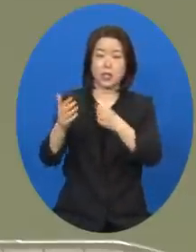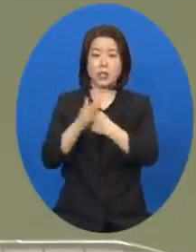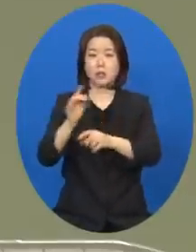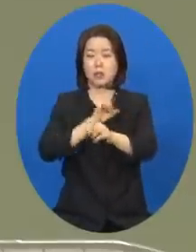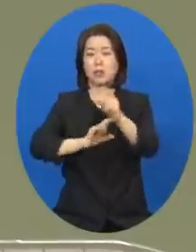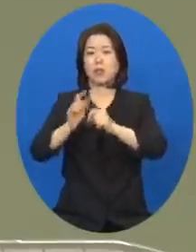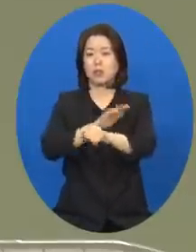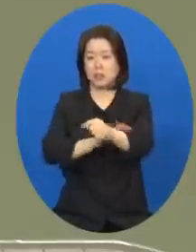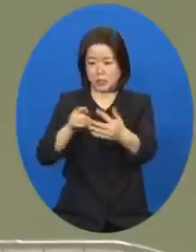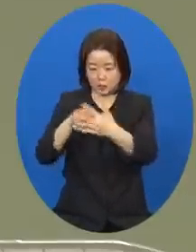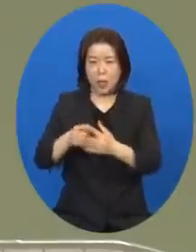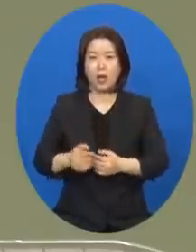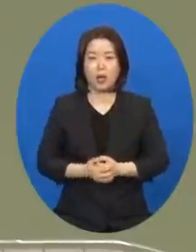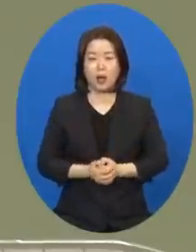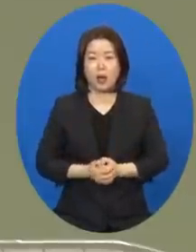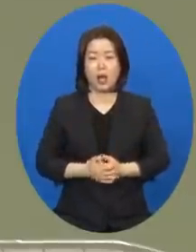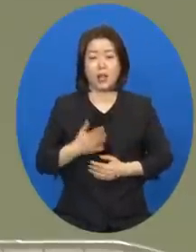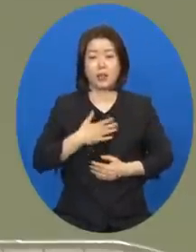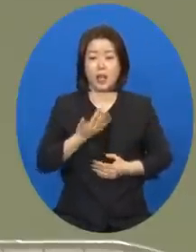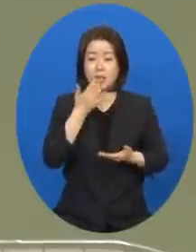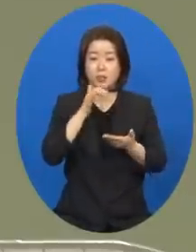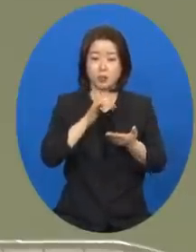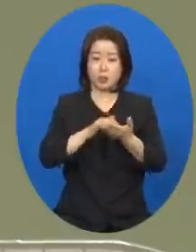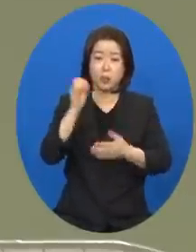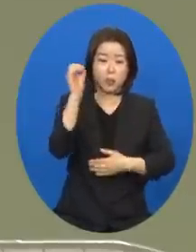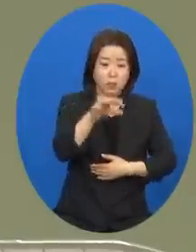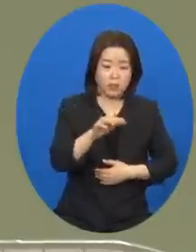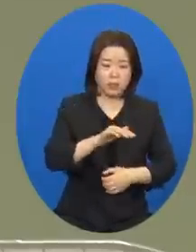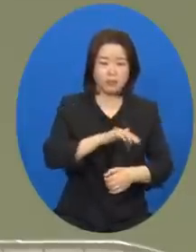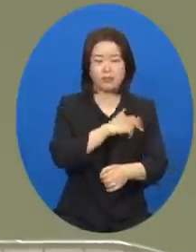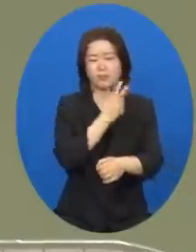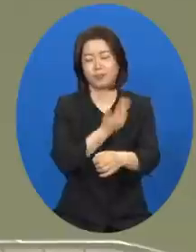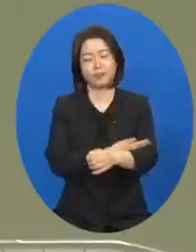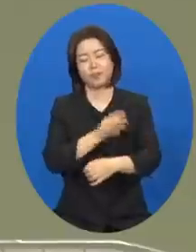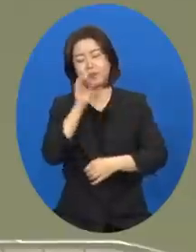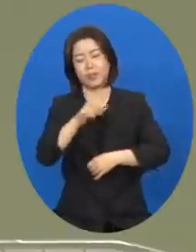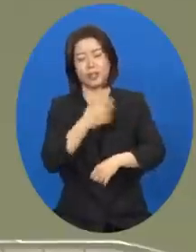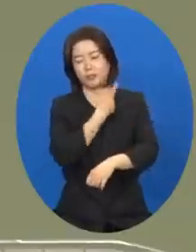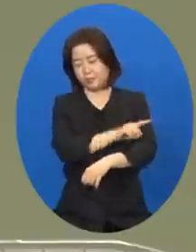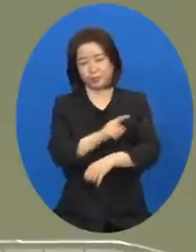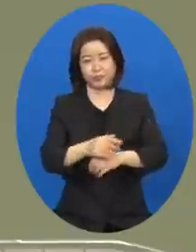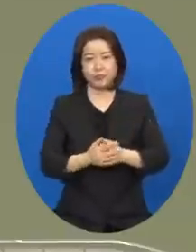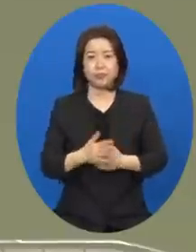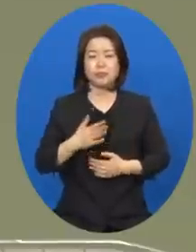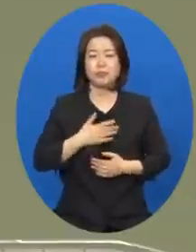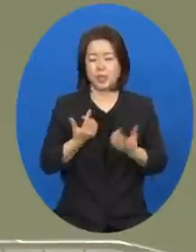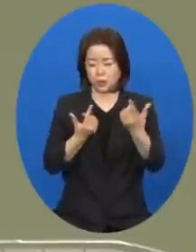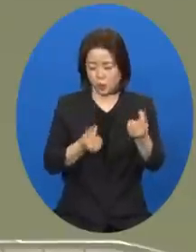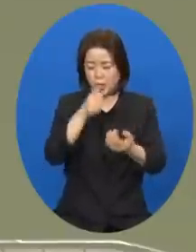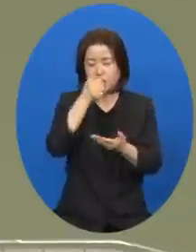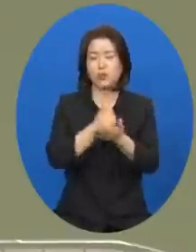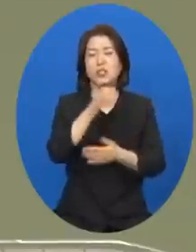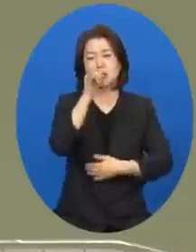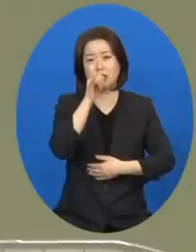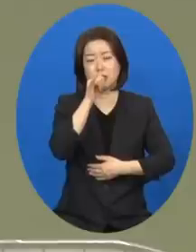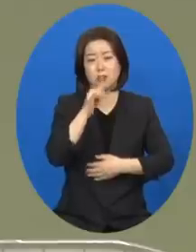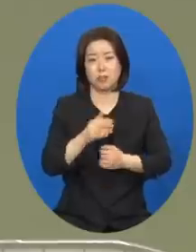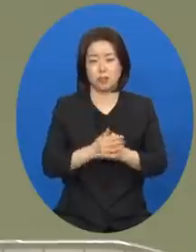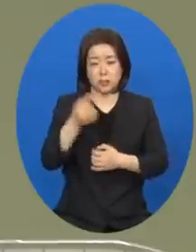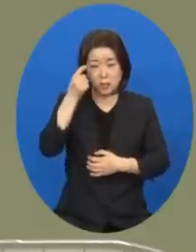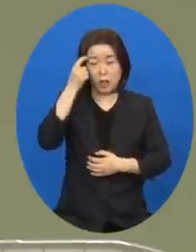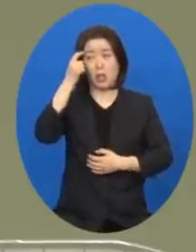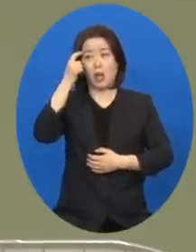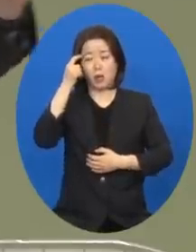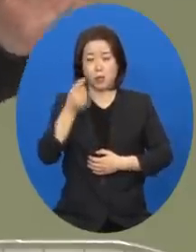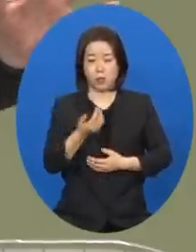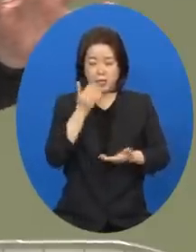알죠. 나는 돌 던질 자격이 없다. 나도 죄가 있어. 그 깨닫고 하나 둘 돌을